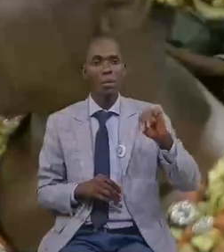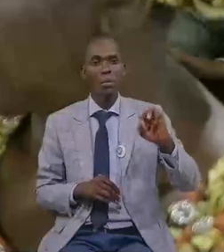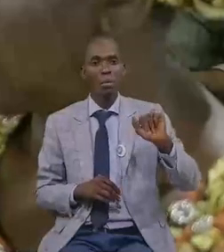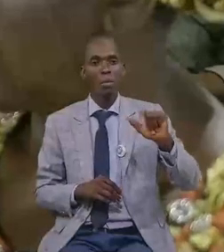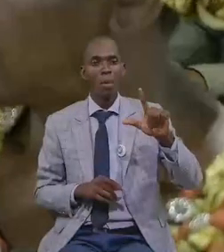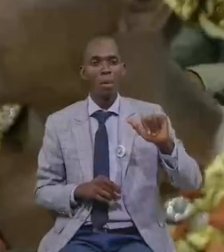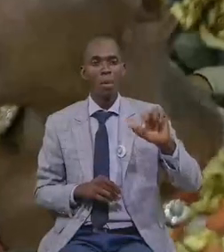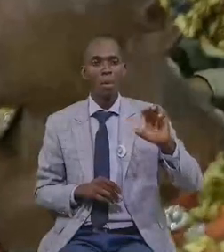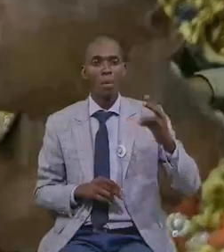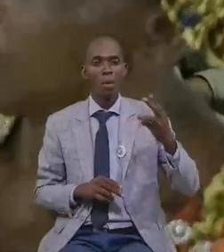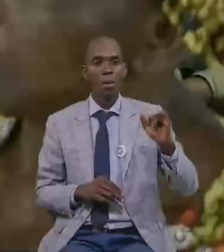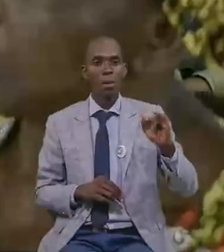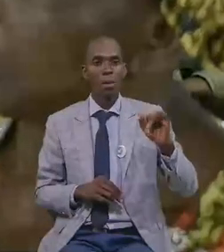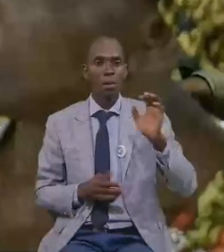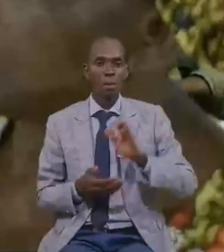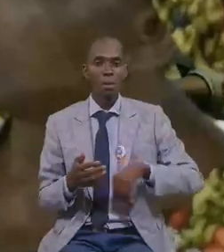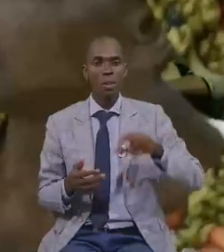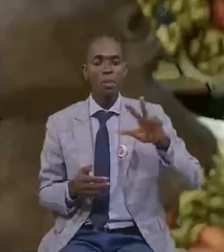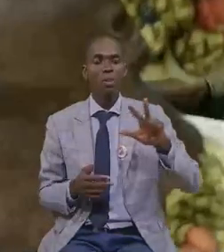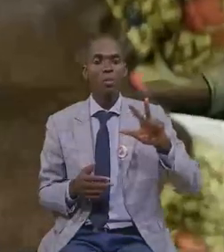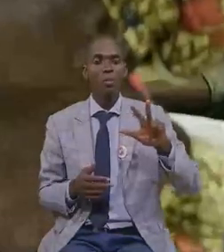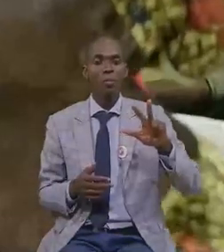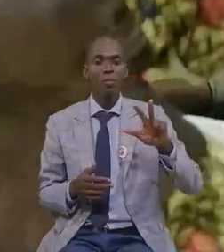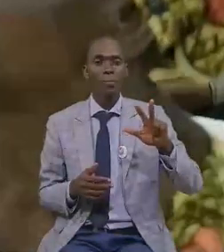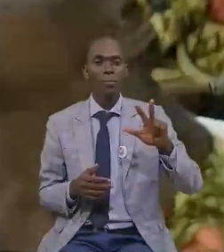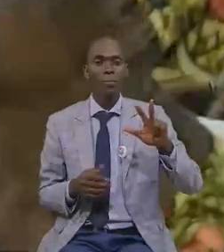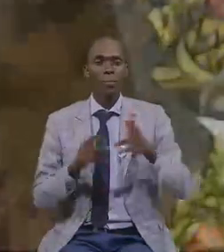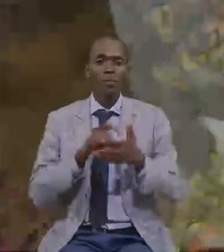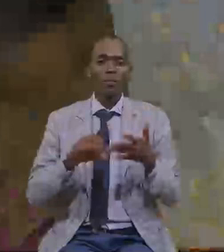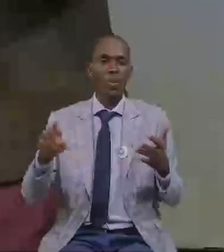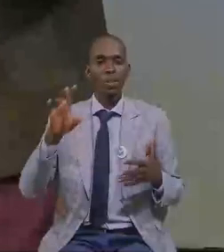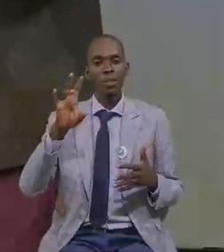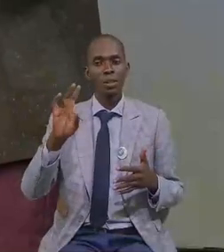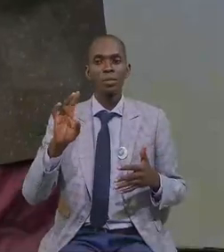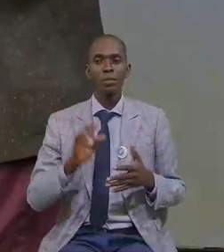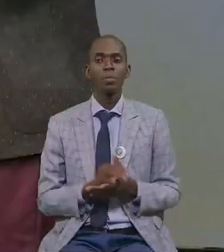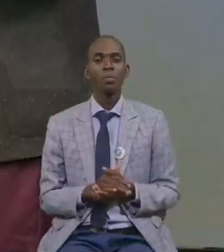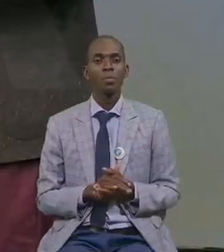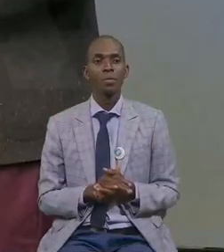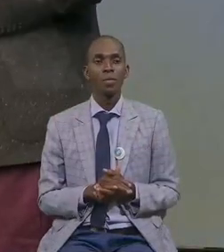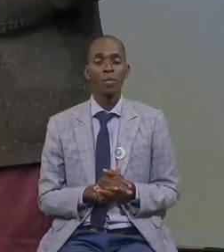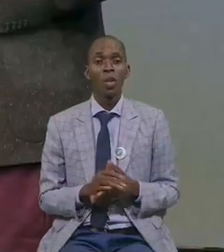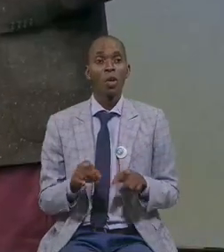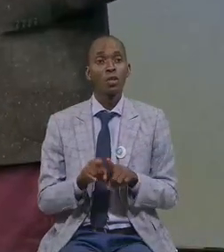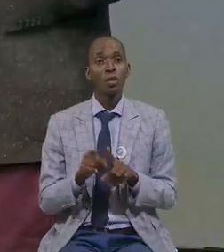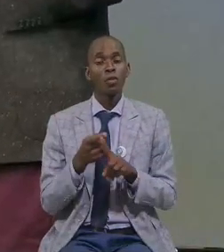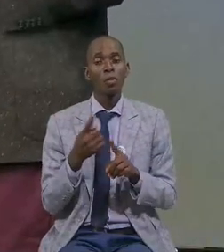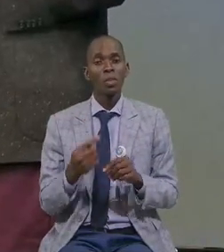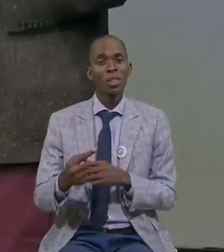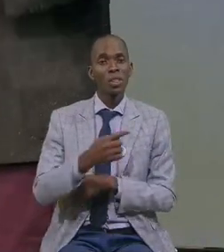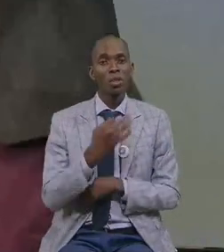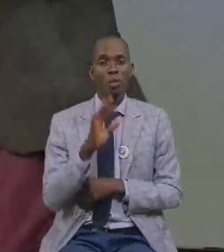verset 7. Malachi 3, verset 7 dit, depuis le temps de